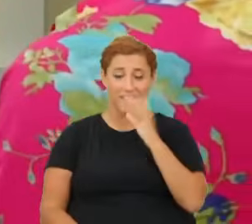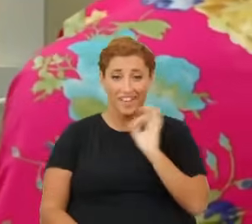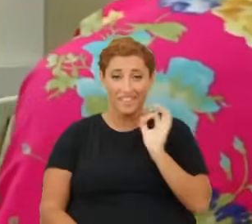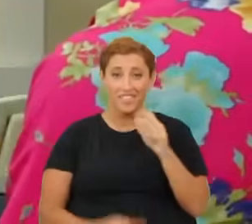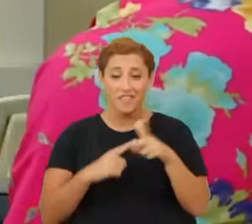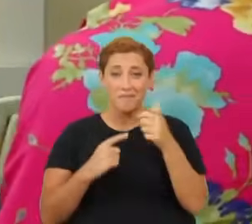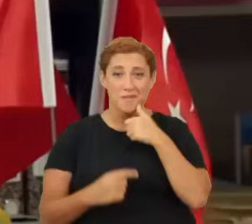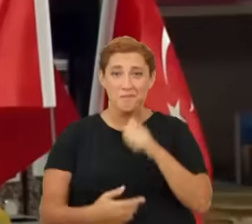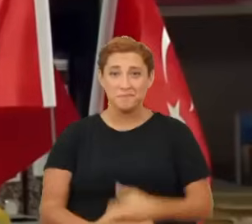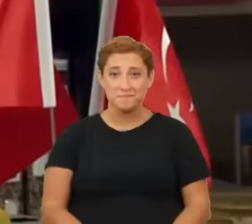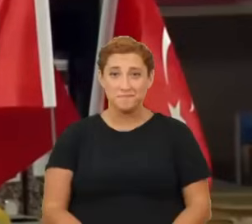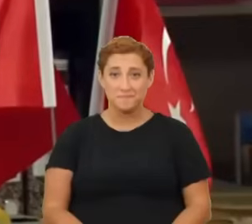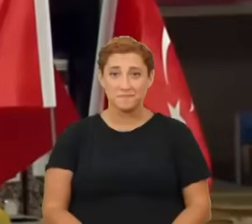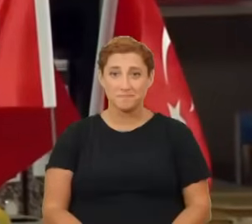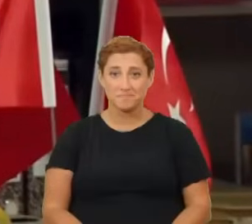Evet Fehmi baba.